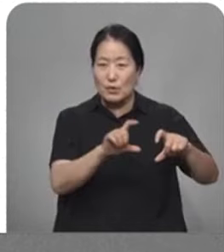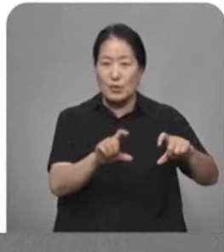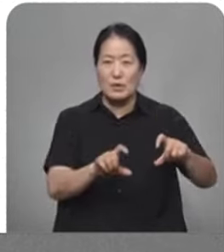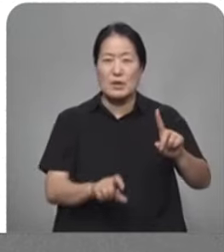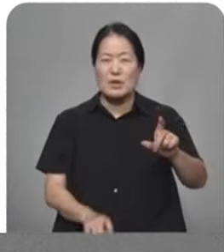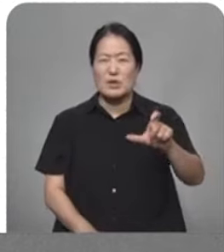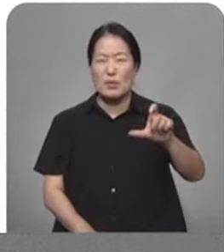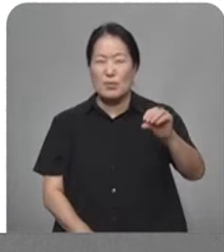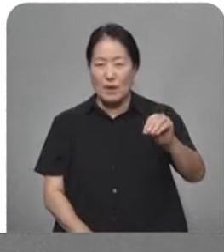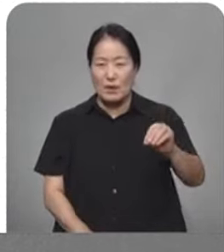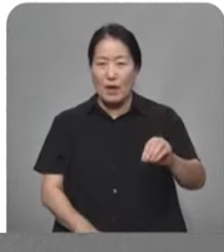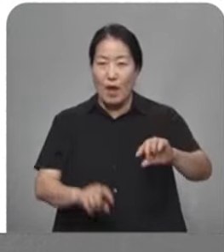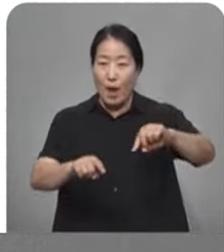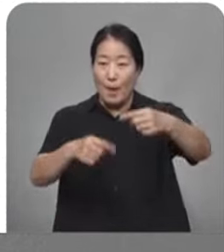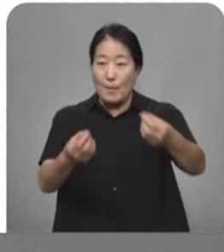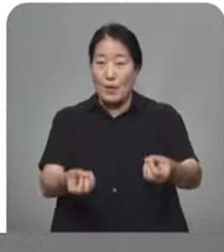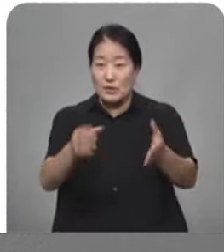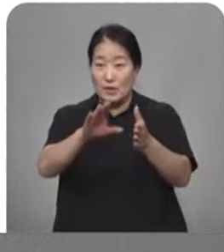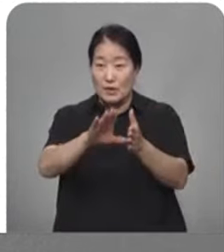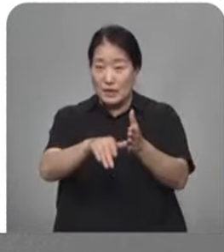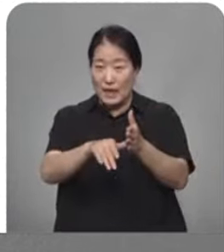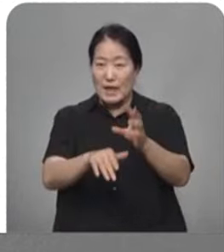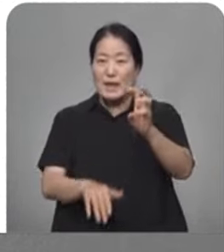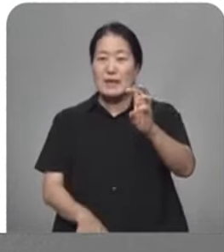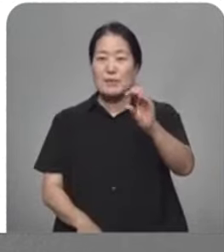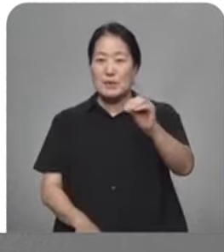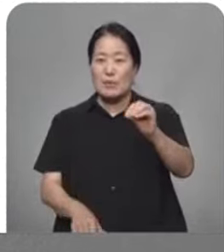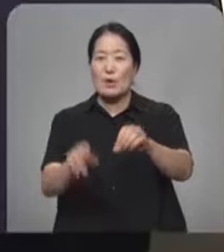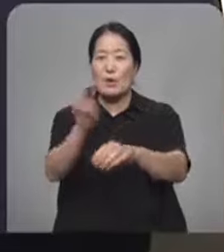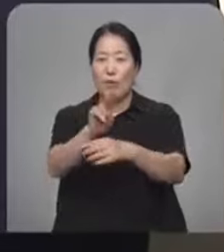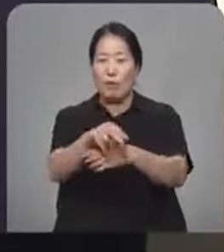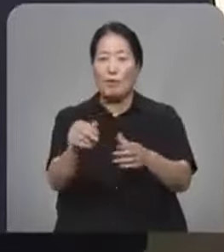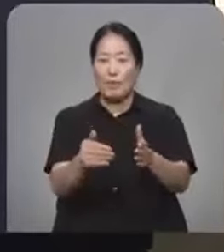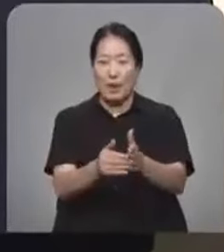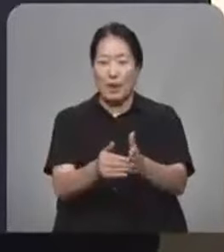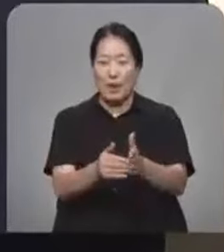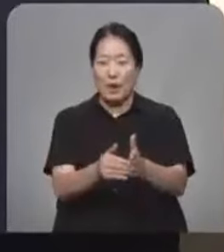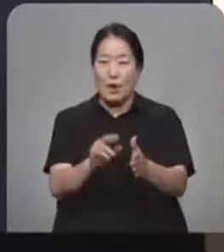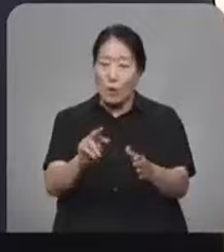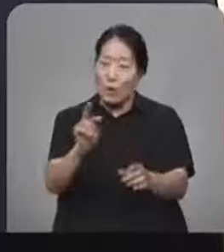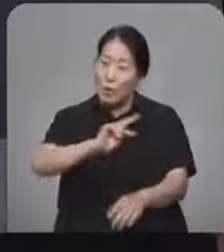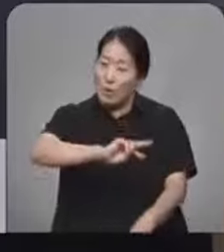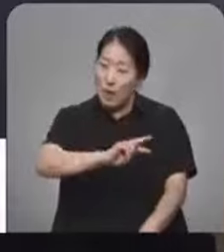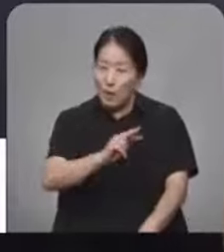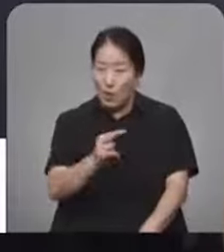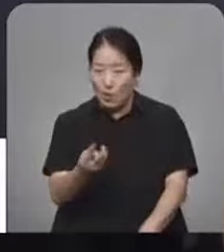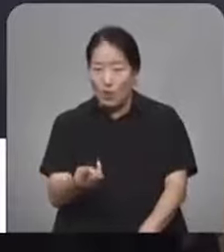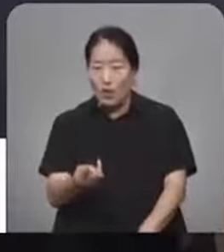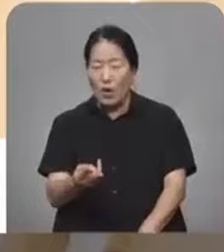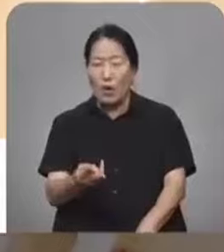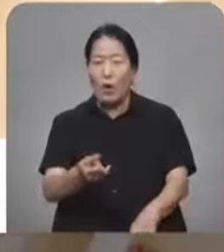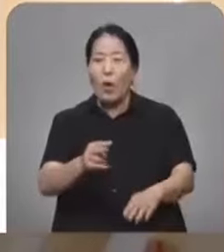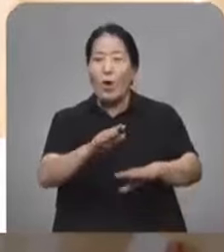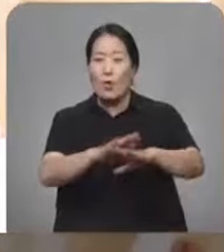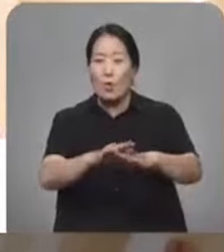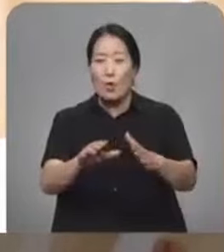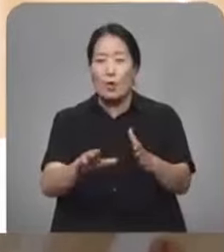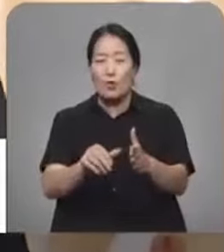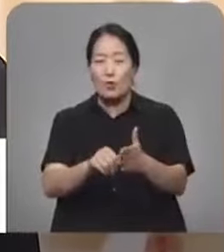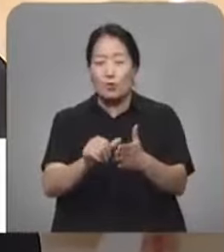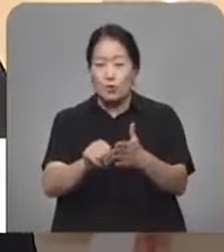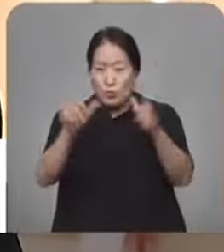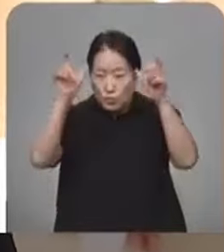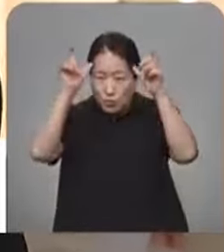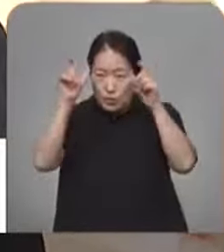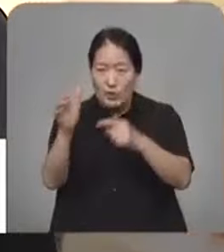원입니다. 명절 기간에만 상한액을 30만 원까지 허용합니다. 이를 바꿔 농축수산물 선물가액을 평소에도